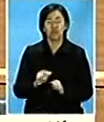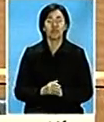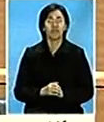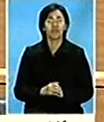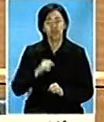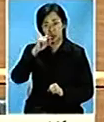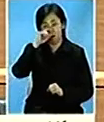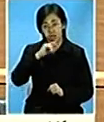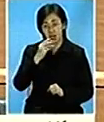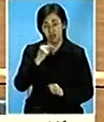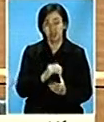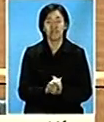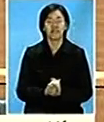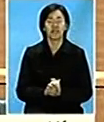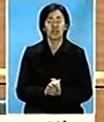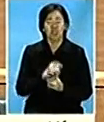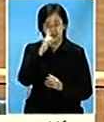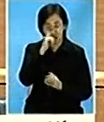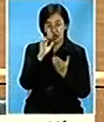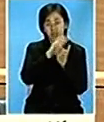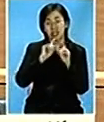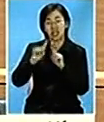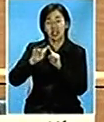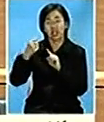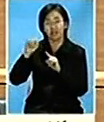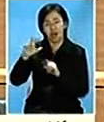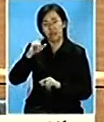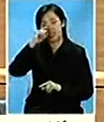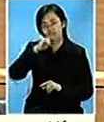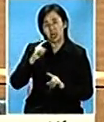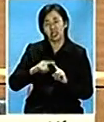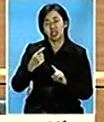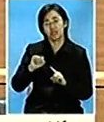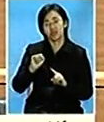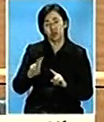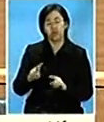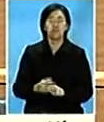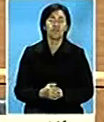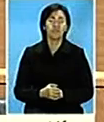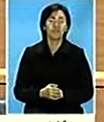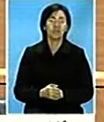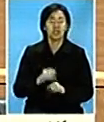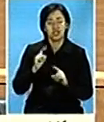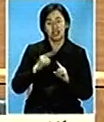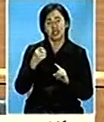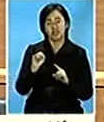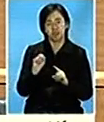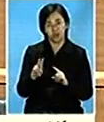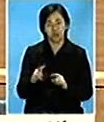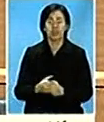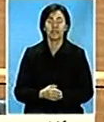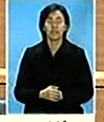ราอยู่มีอยู่13ประเทศเนี่ยนะฮะของเราอยู่อันดับที่12ครับ12จาก13ประเทศน